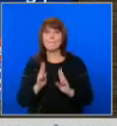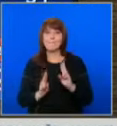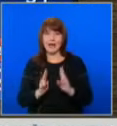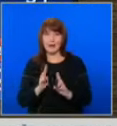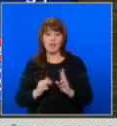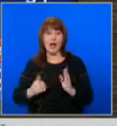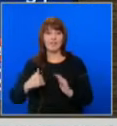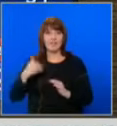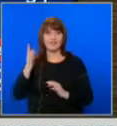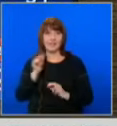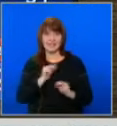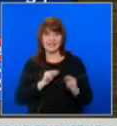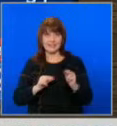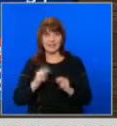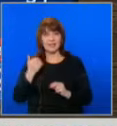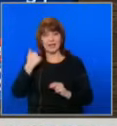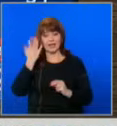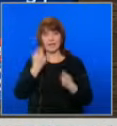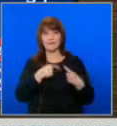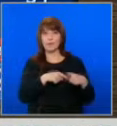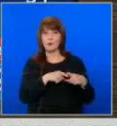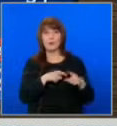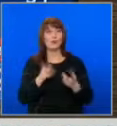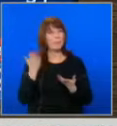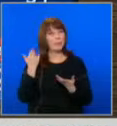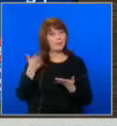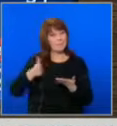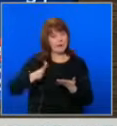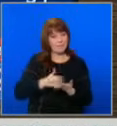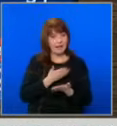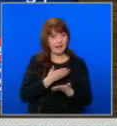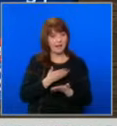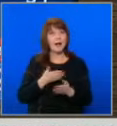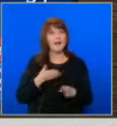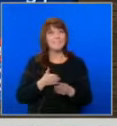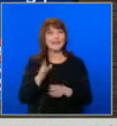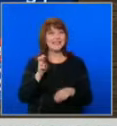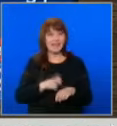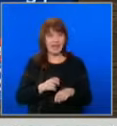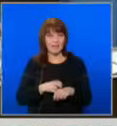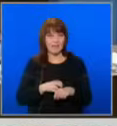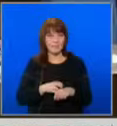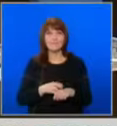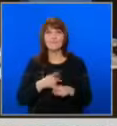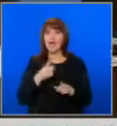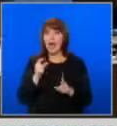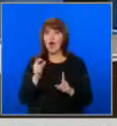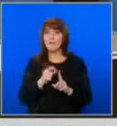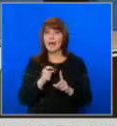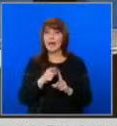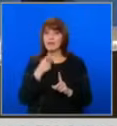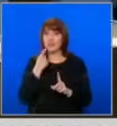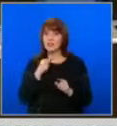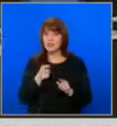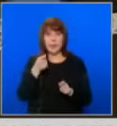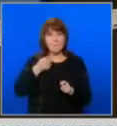главния прокурор които бяха премахнати с поправките в конституцията през декември в мотивите си държавният глава отбелязва че